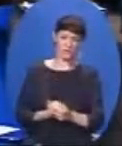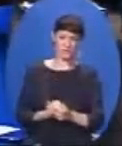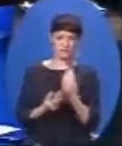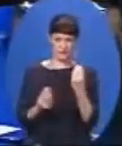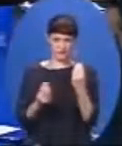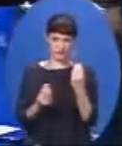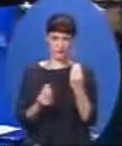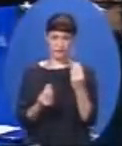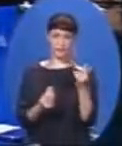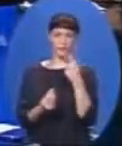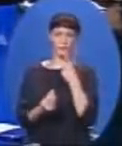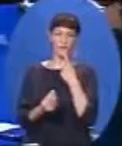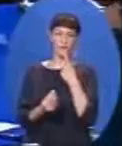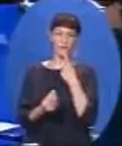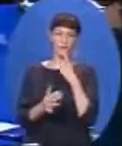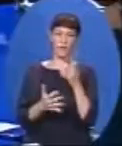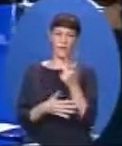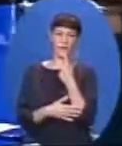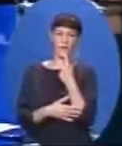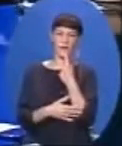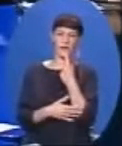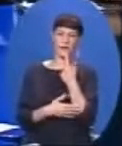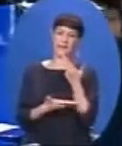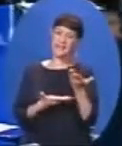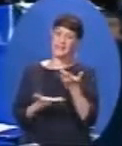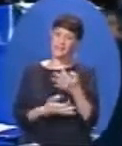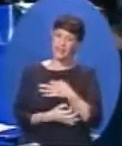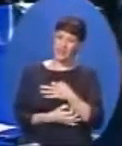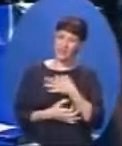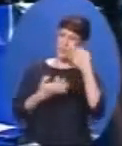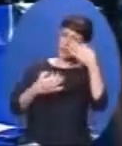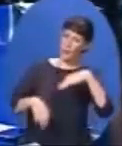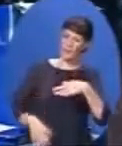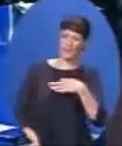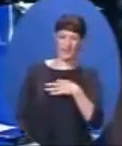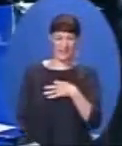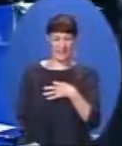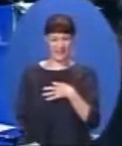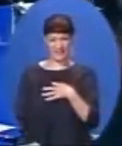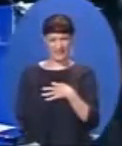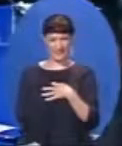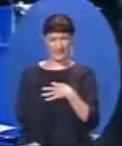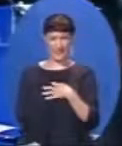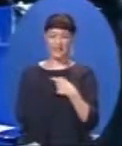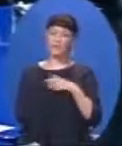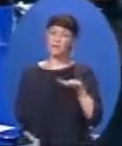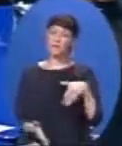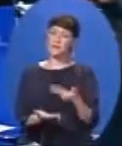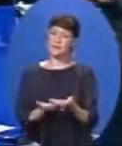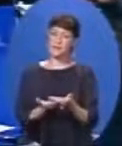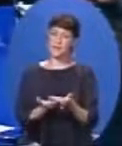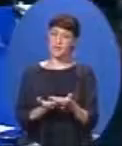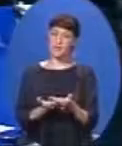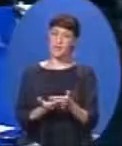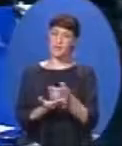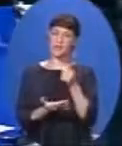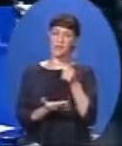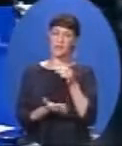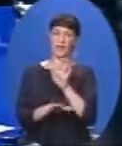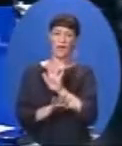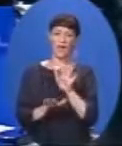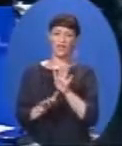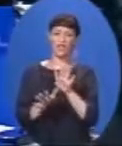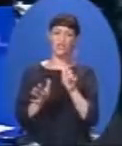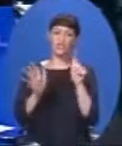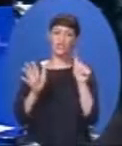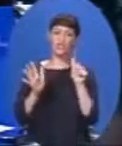אומרים אצלכם? מכובדי. מכובדי. אני מציע שכל מי שישב שישה חודשים, וישבה רק שישה חודשים. 11.